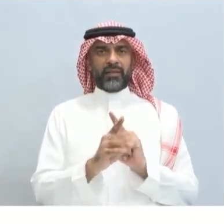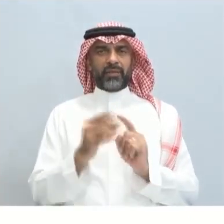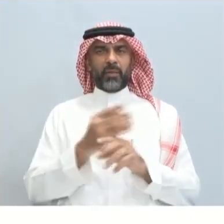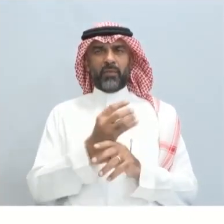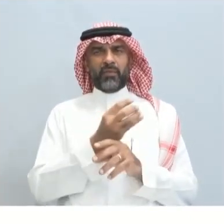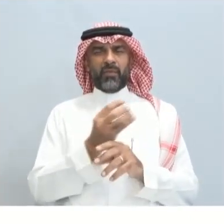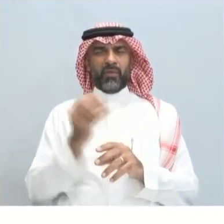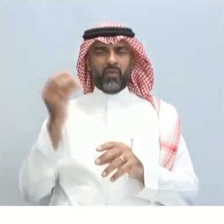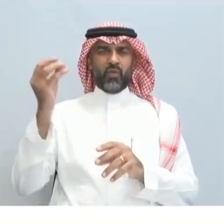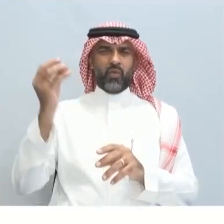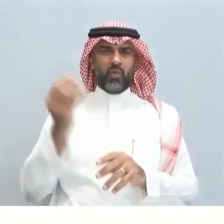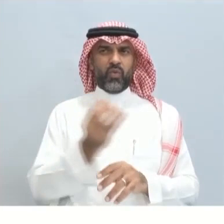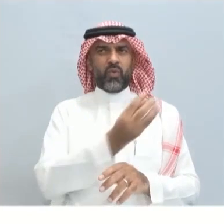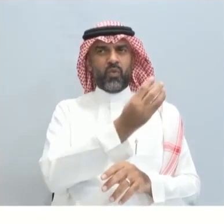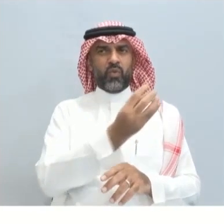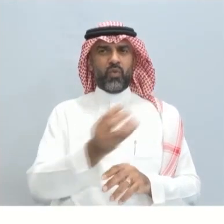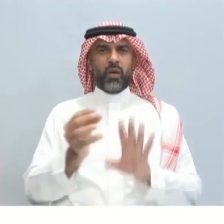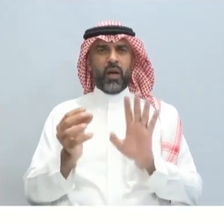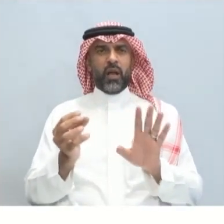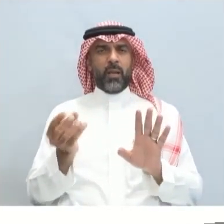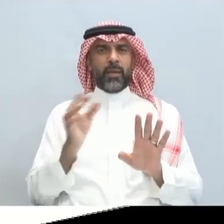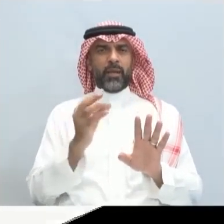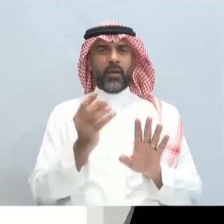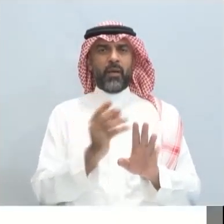معاكسه لاتجاه ازاحه